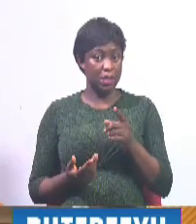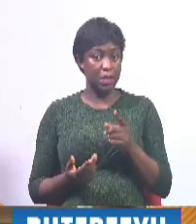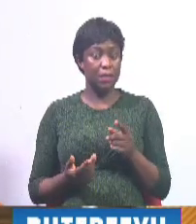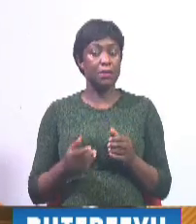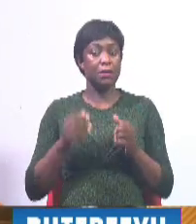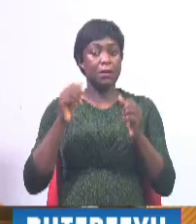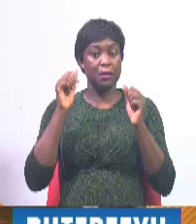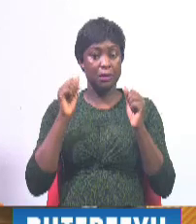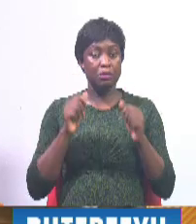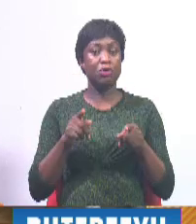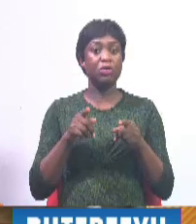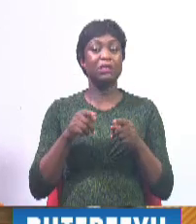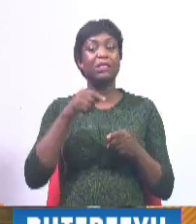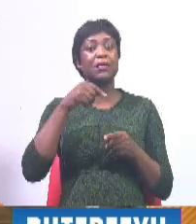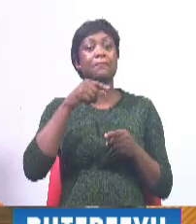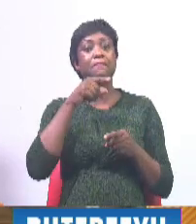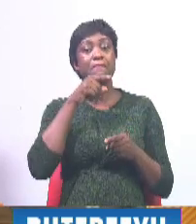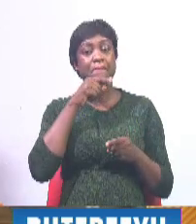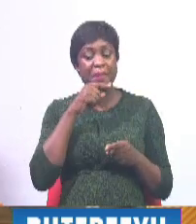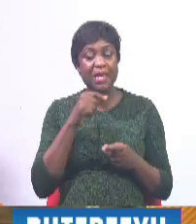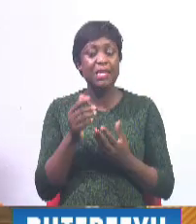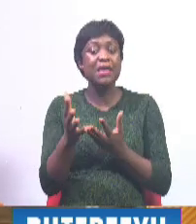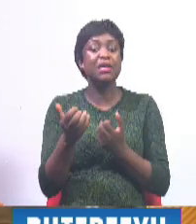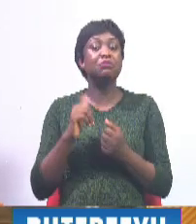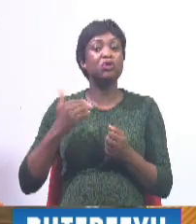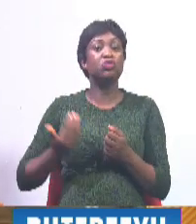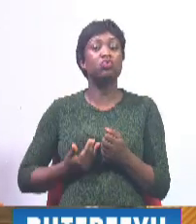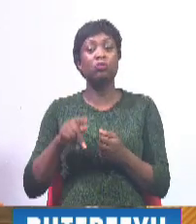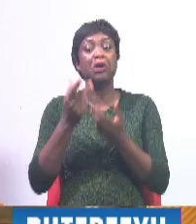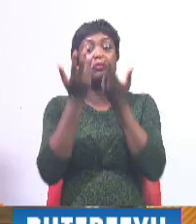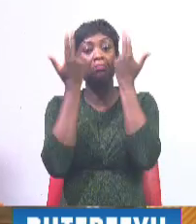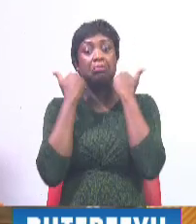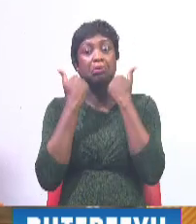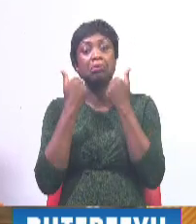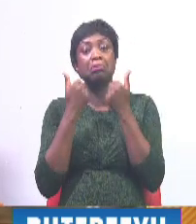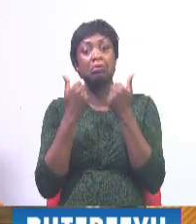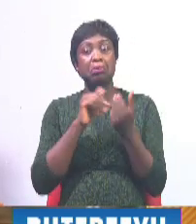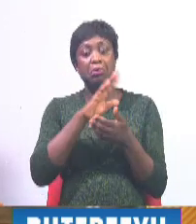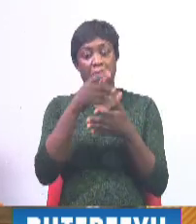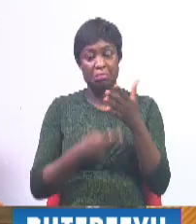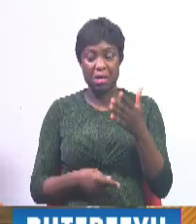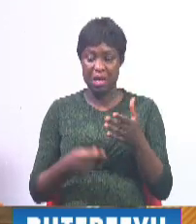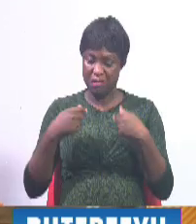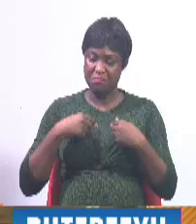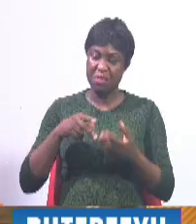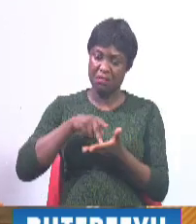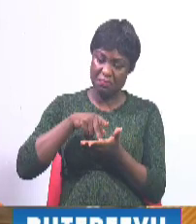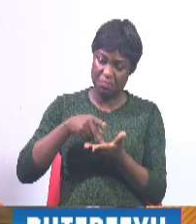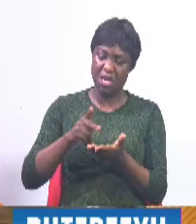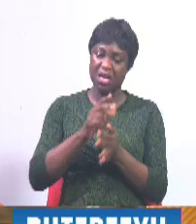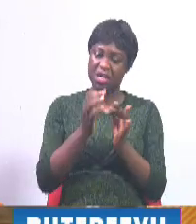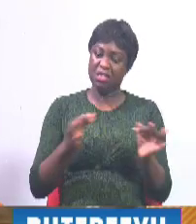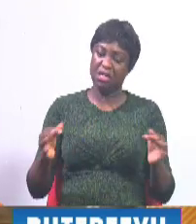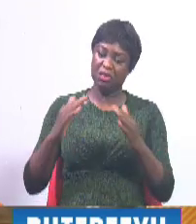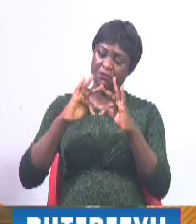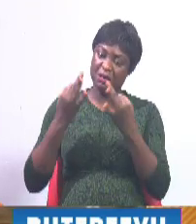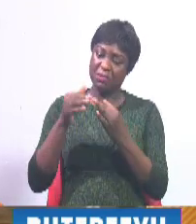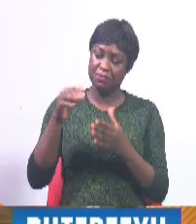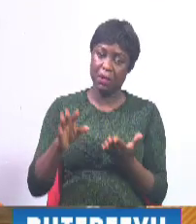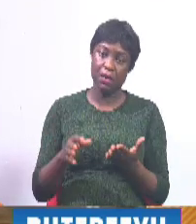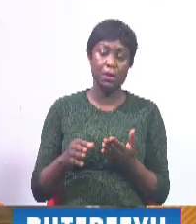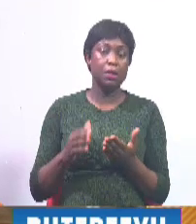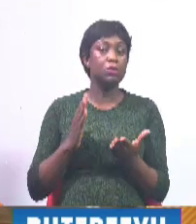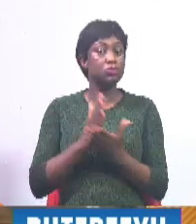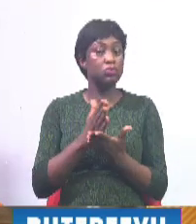okutuukiriza ebyenjagala kubanga nze ng'omusajja kubanga nakuwasa ensonga lwaki njogera bwentyo. Kubanga ye